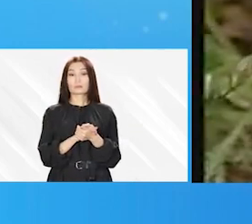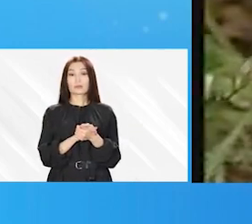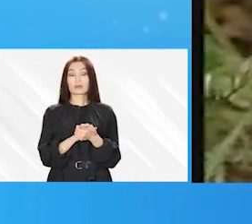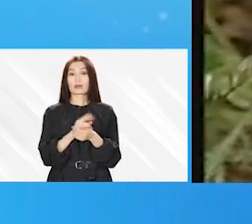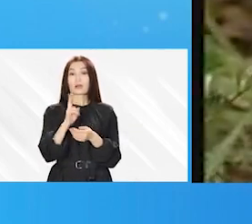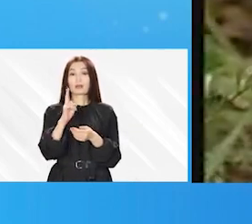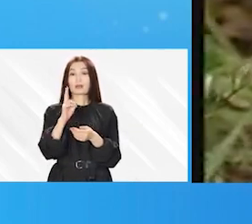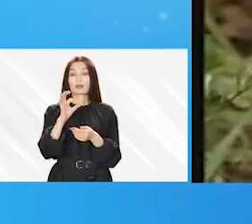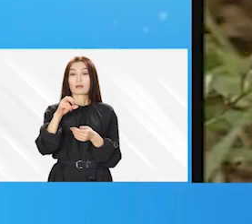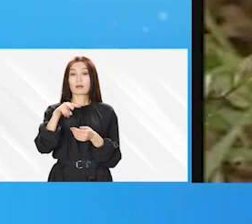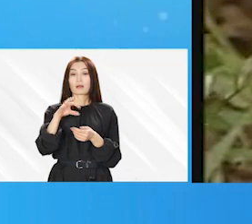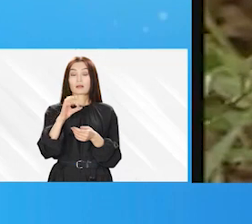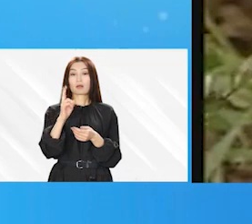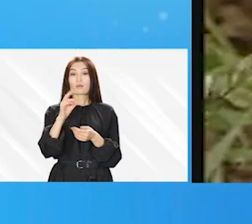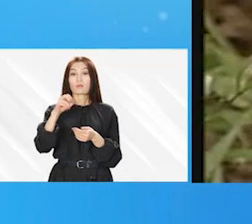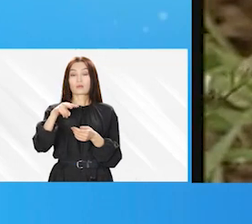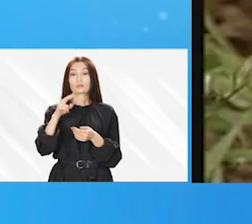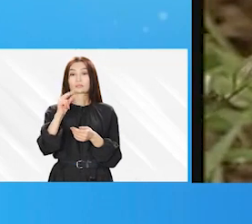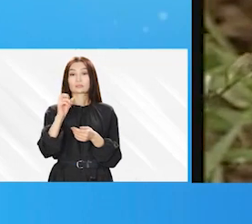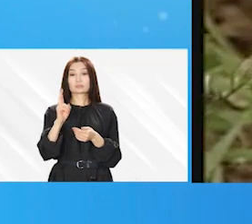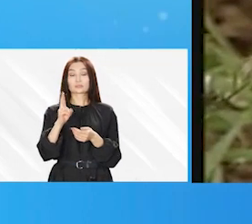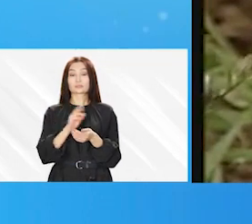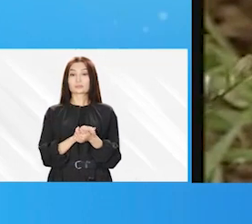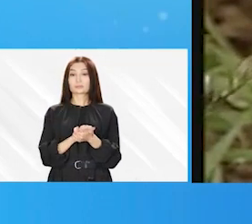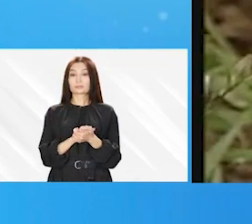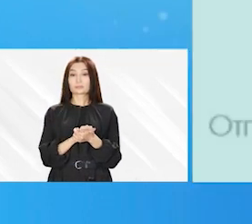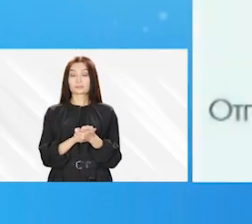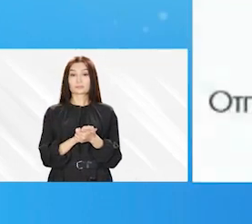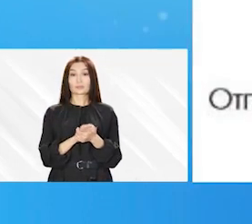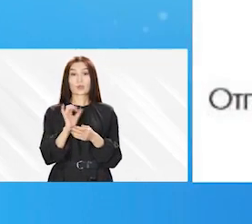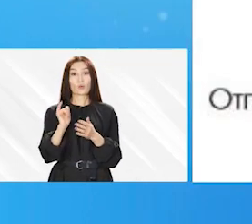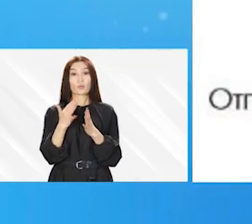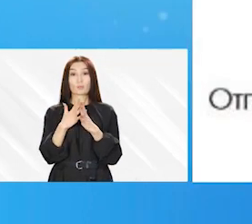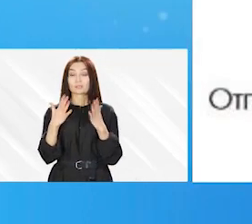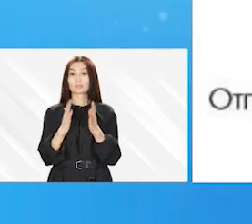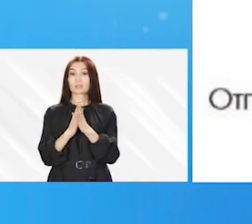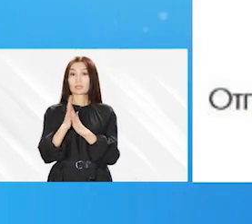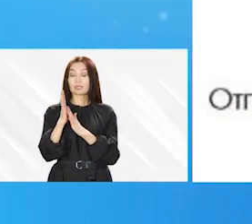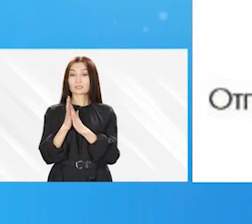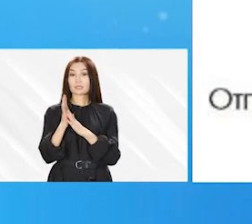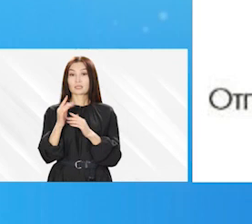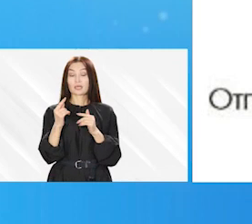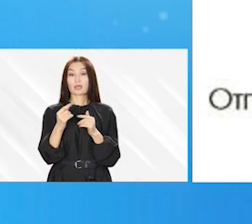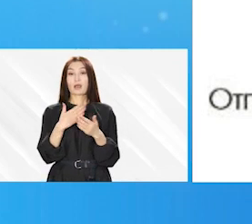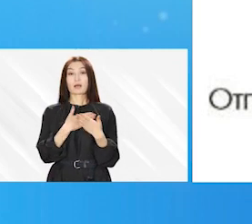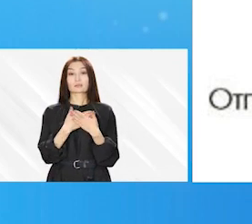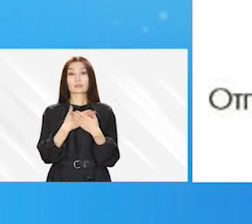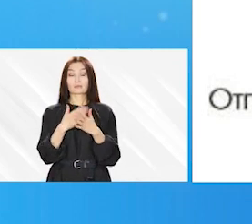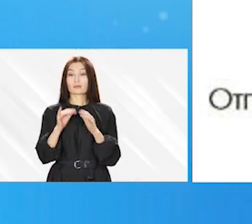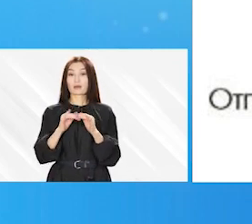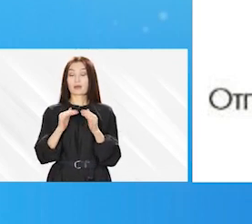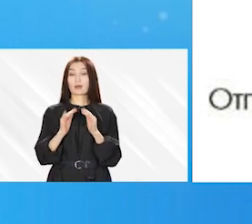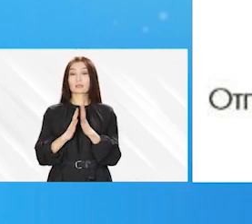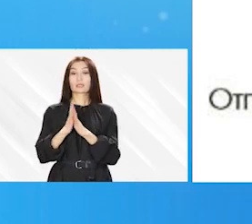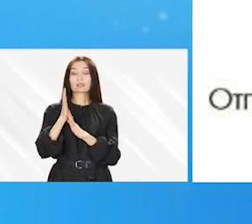колокольчика раскидистого у большинства растений особенно активно растут